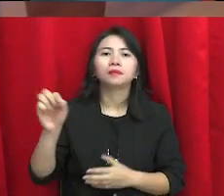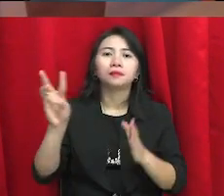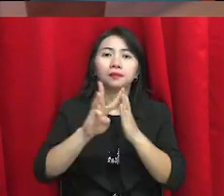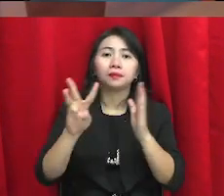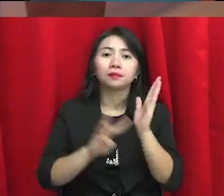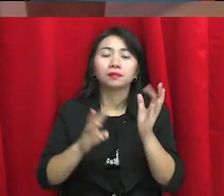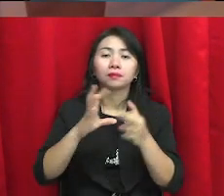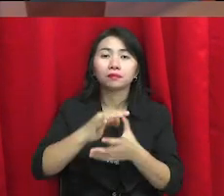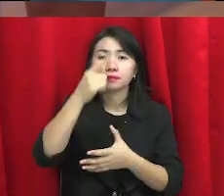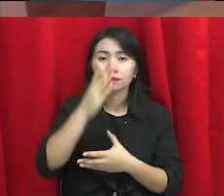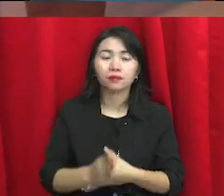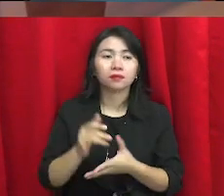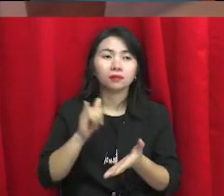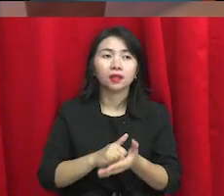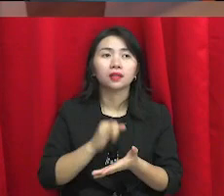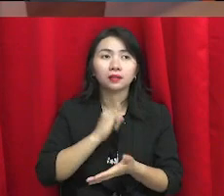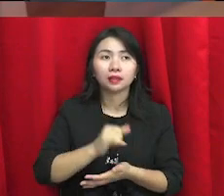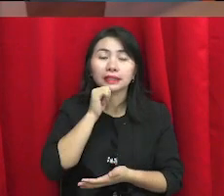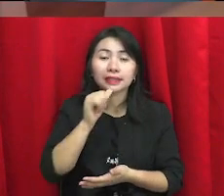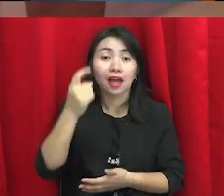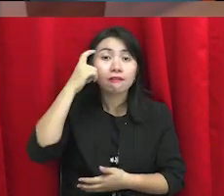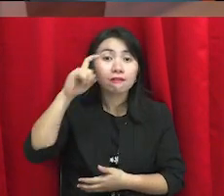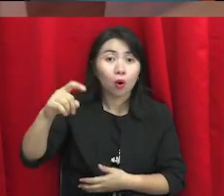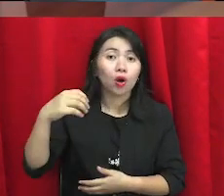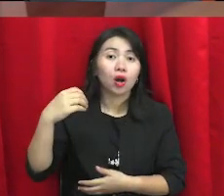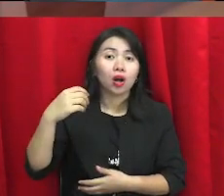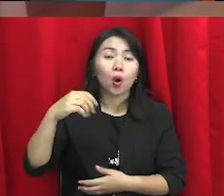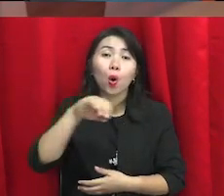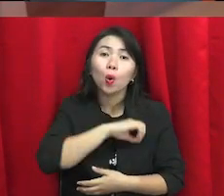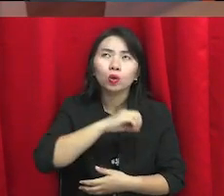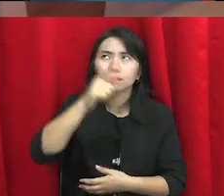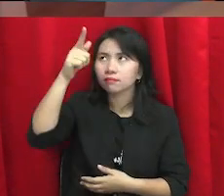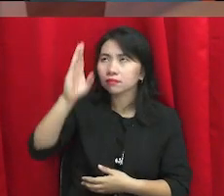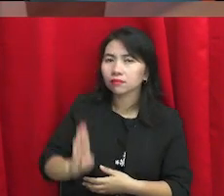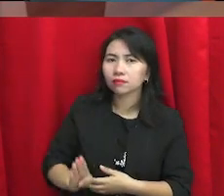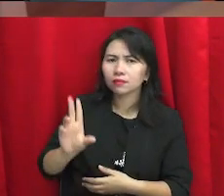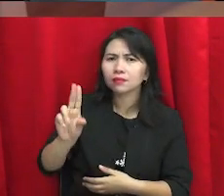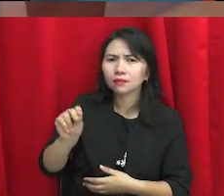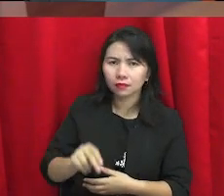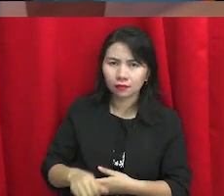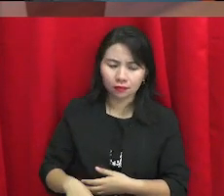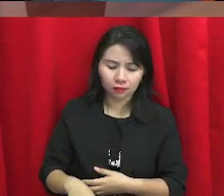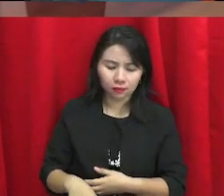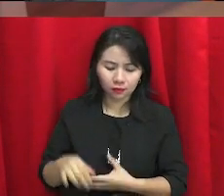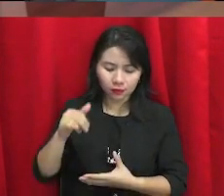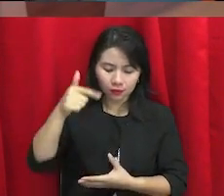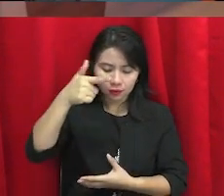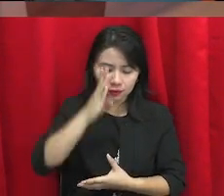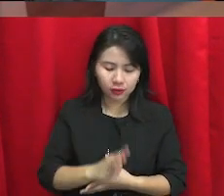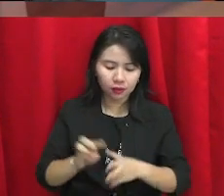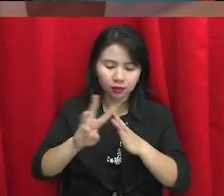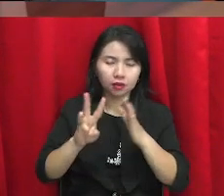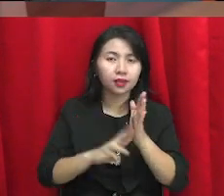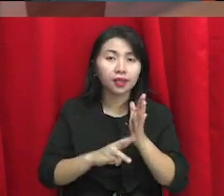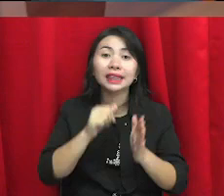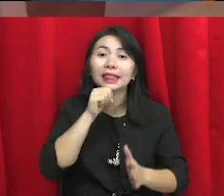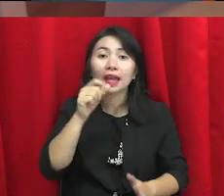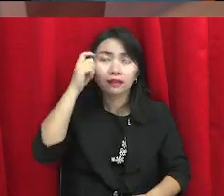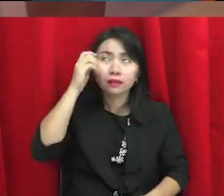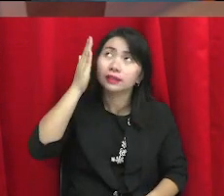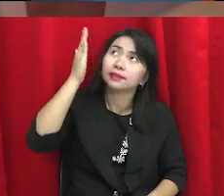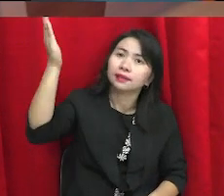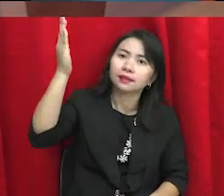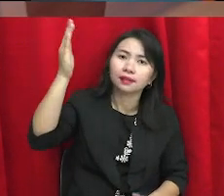eh hindi yan para sa kapakanan mismo ng Diyos. Hindi nyo ba naisip yun? God's will is not for him.